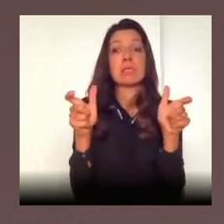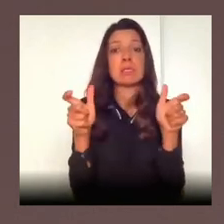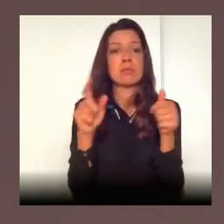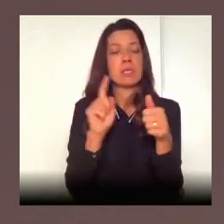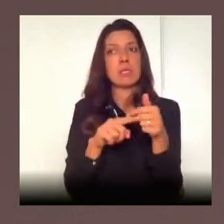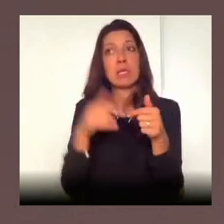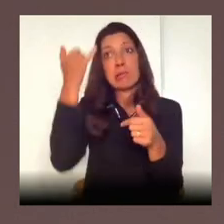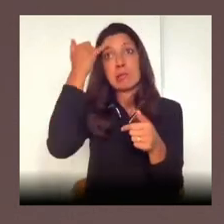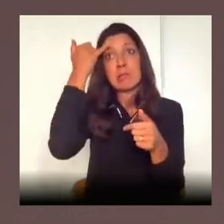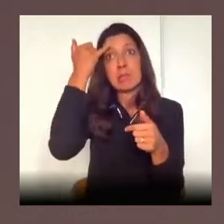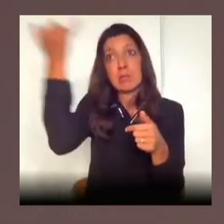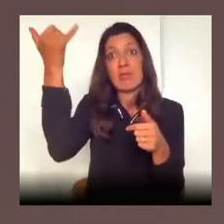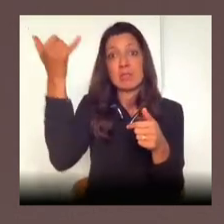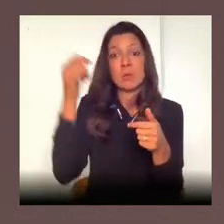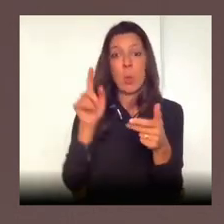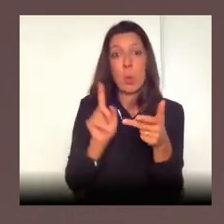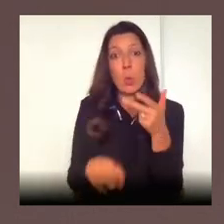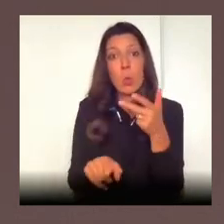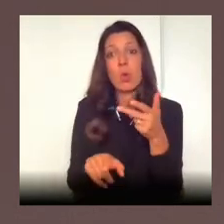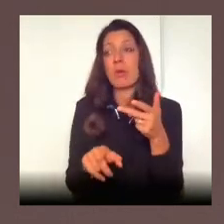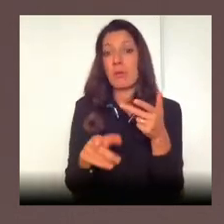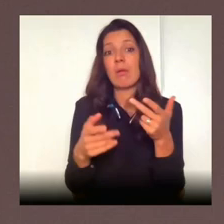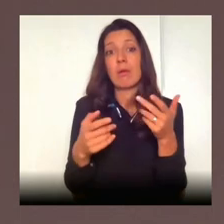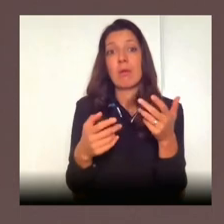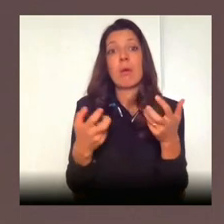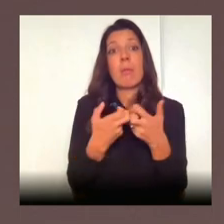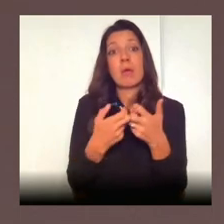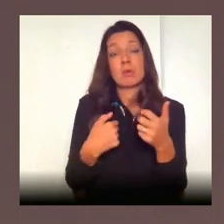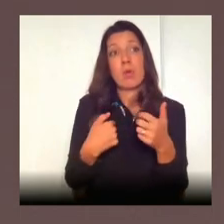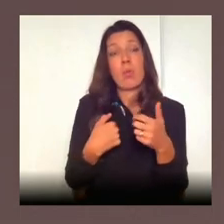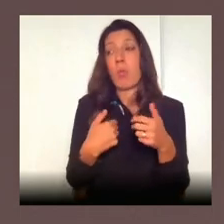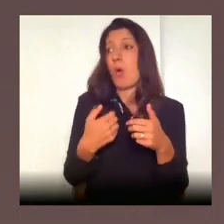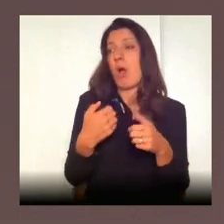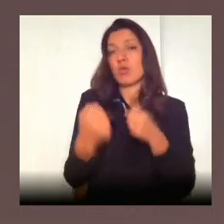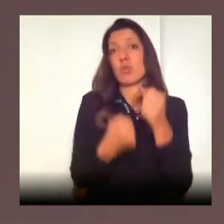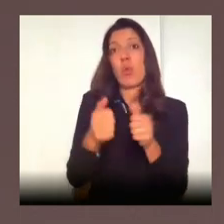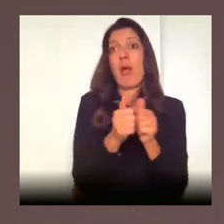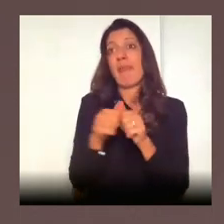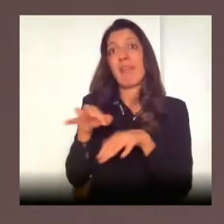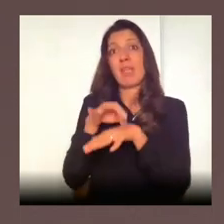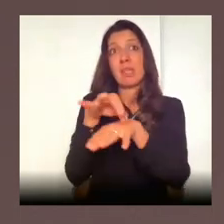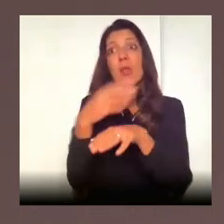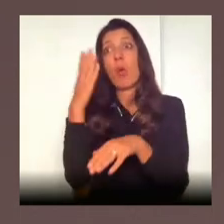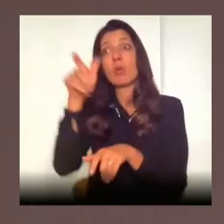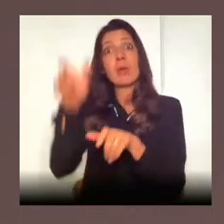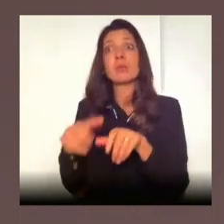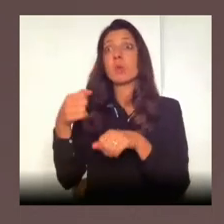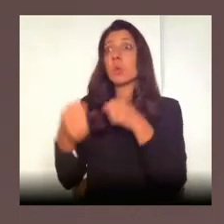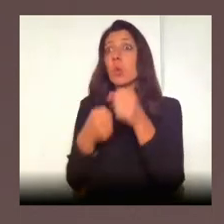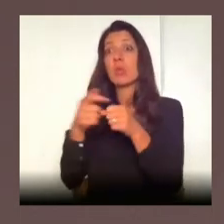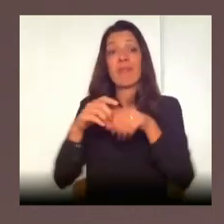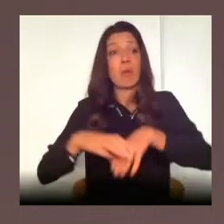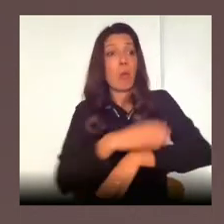l'innovation comme aujourd'hui. Mais par exemple, pour moi, je cours avec un guide. Il y en a, ça va être avec un fauteuil, d'autres avec des prothèses. Et donc, pour moi, pour